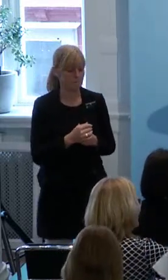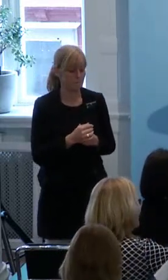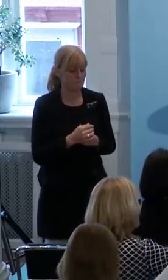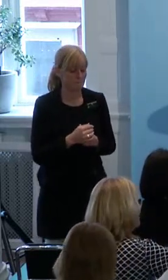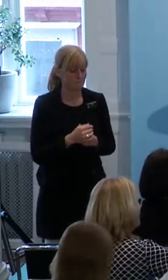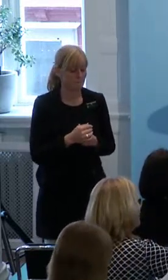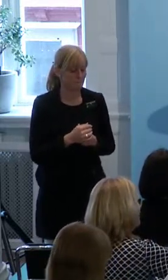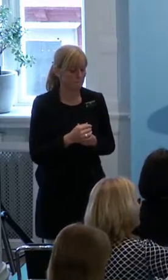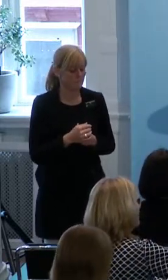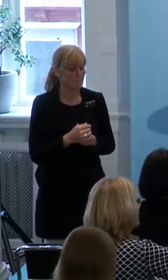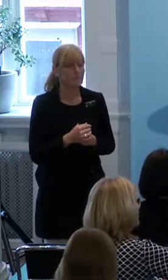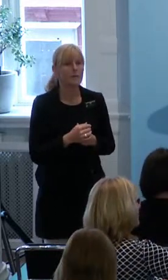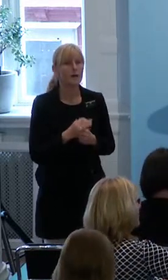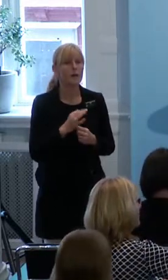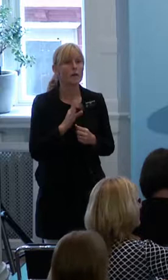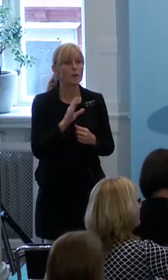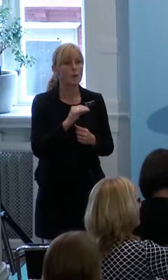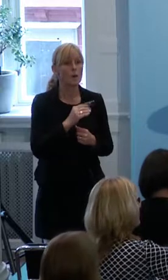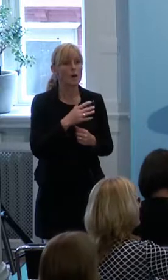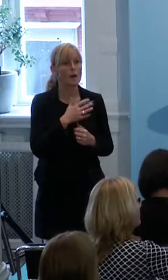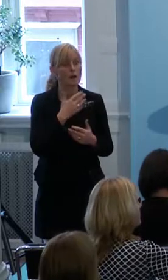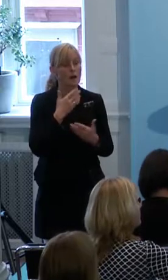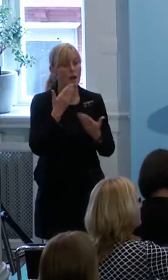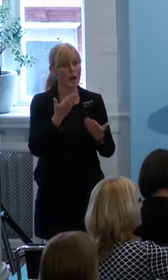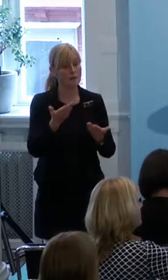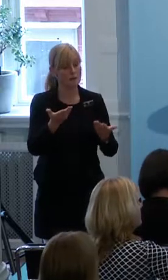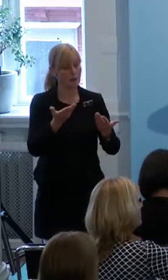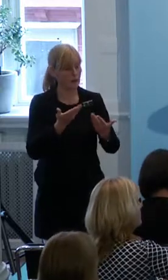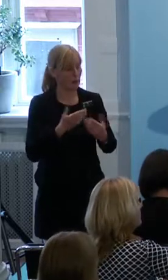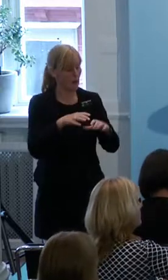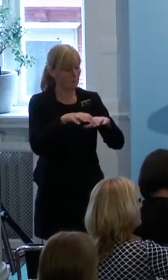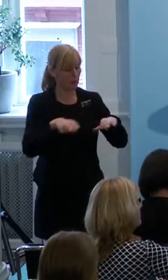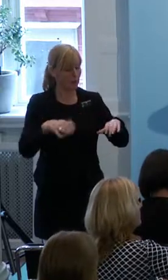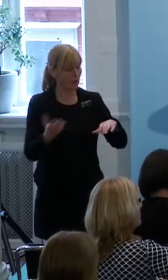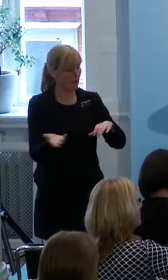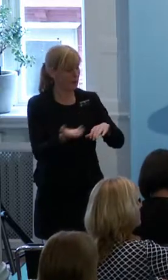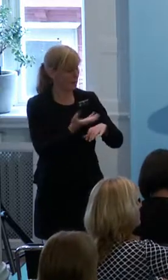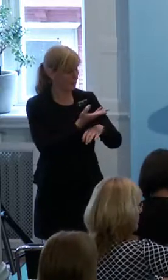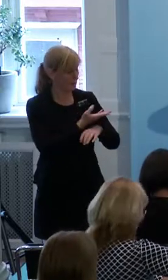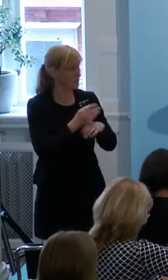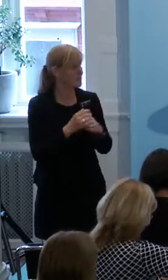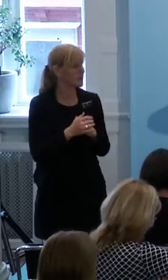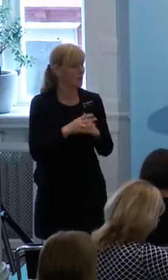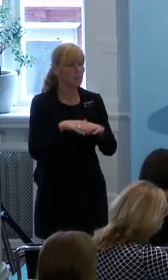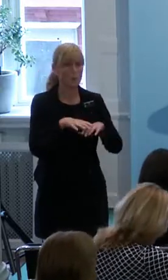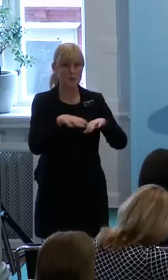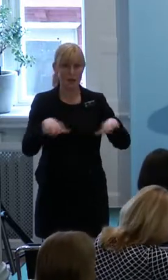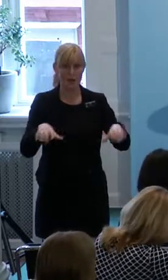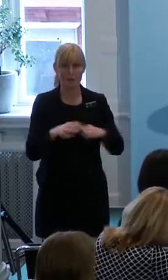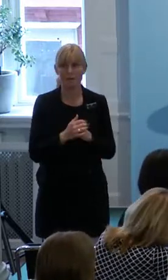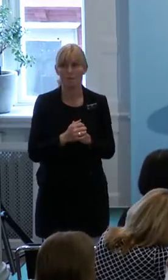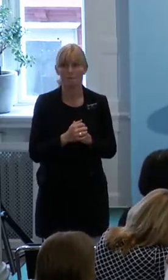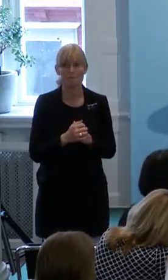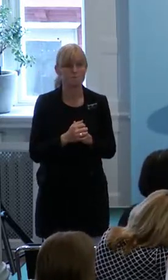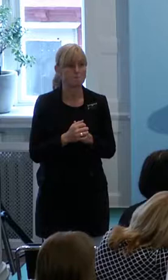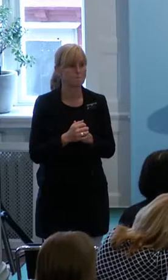Då hälsar jag panelen välkommen upp på scen.